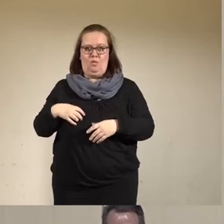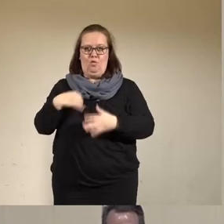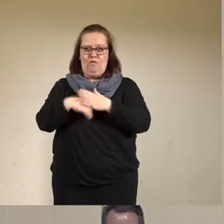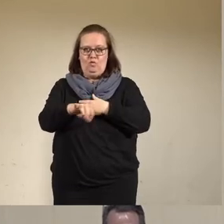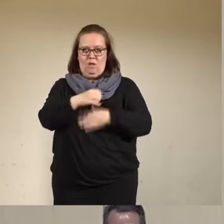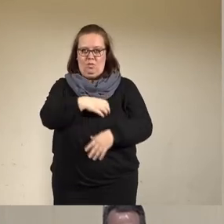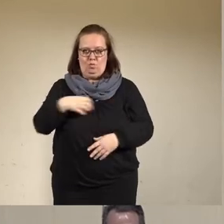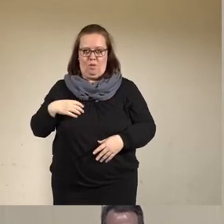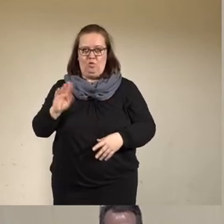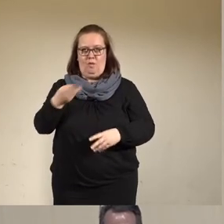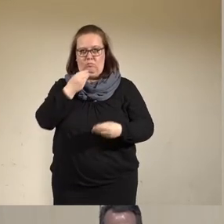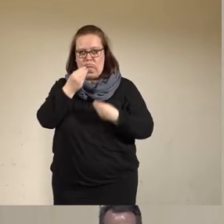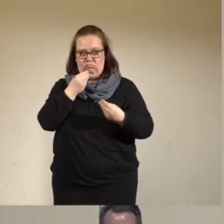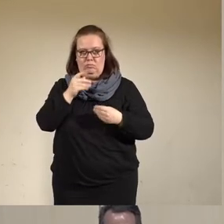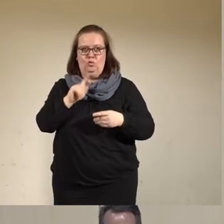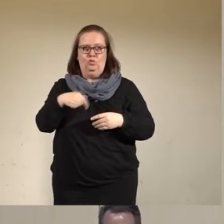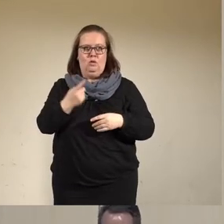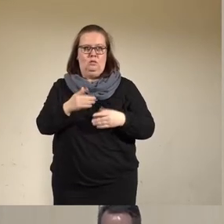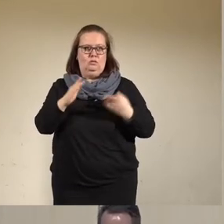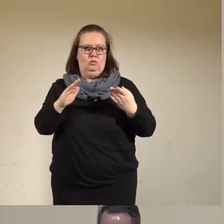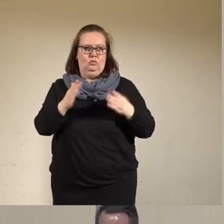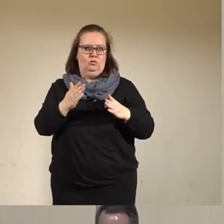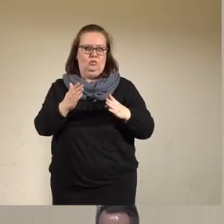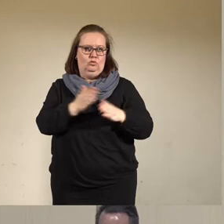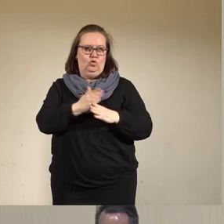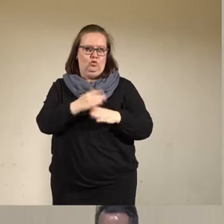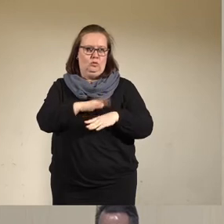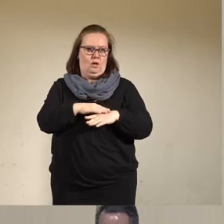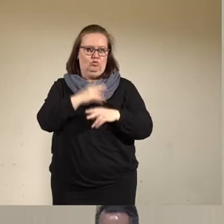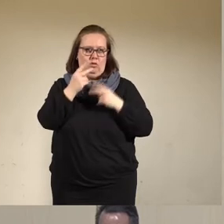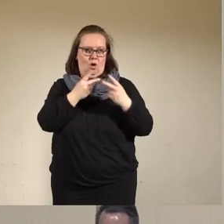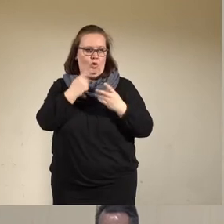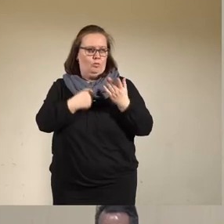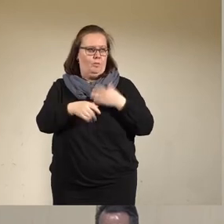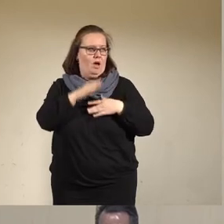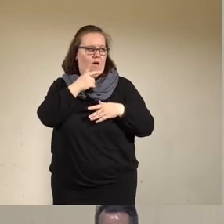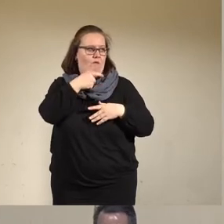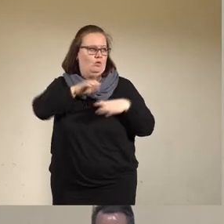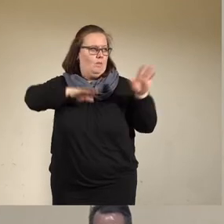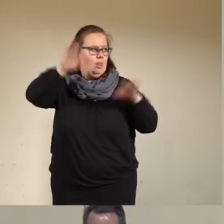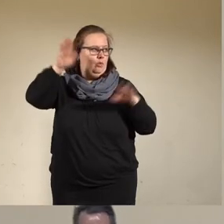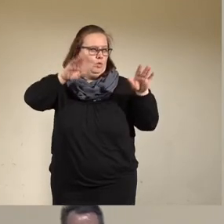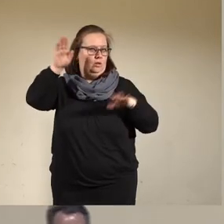etwas zu sagen. Und ansonsten würde ich die Zwischenzeit nutzen, mal zu gucken, ob es weitere Wortmeldungen gibt.